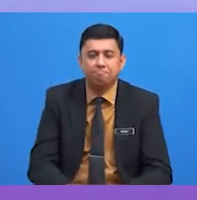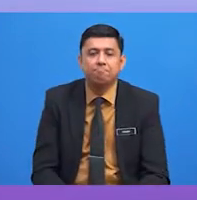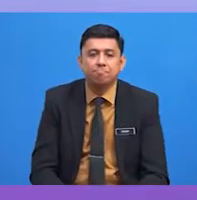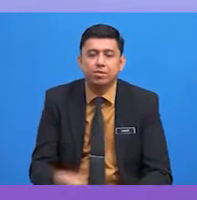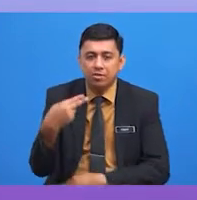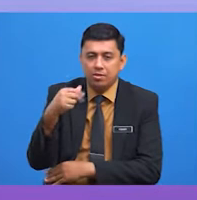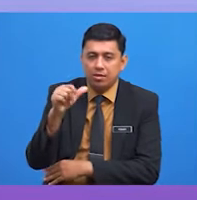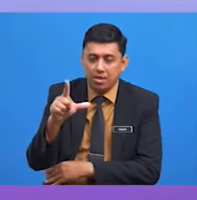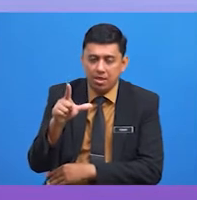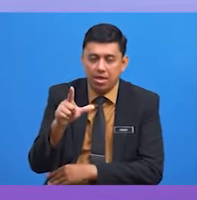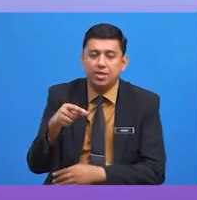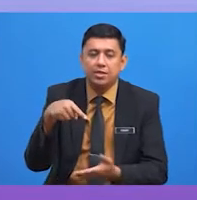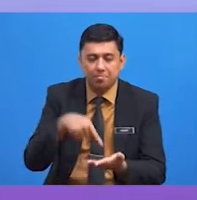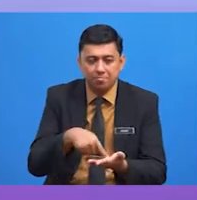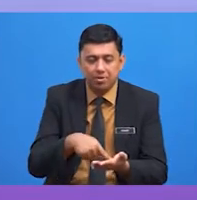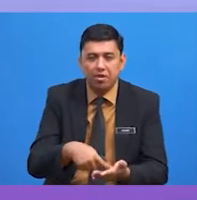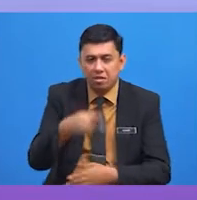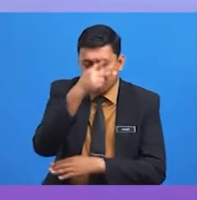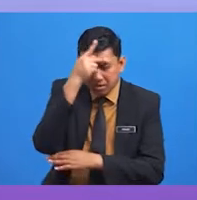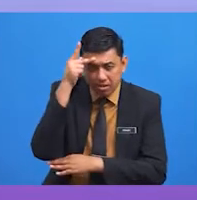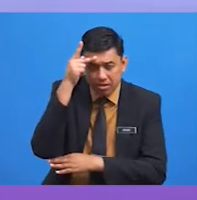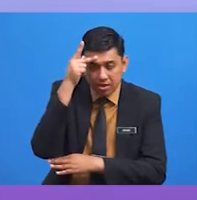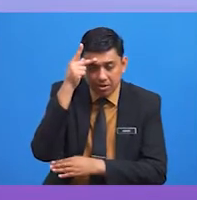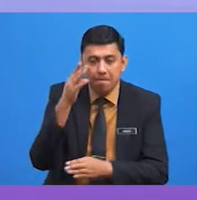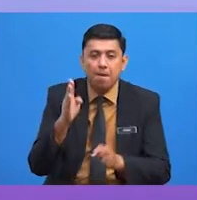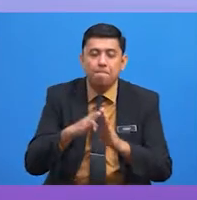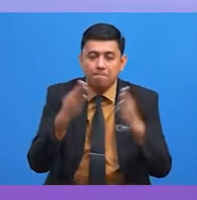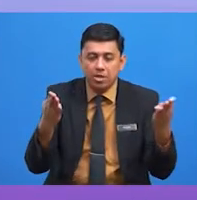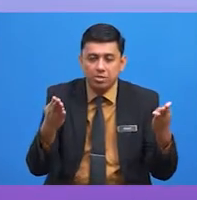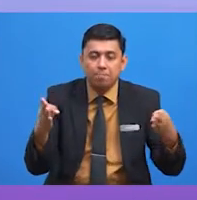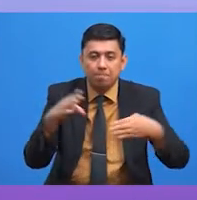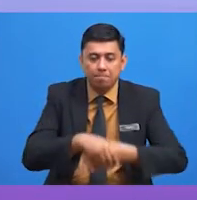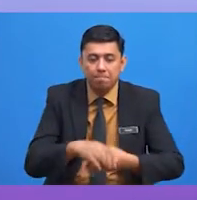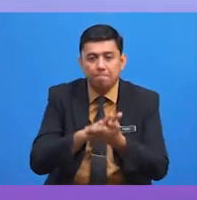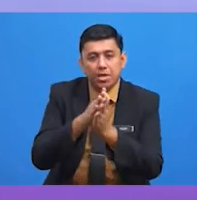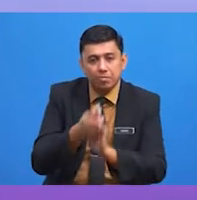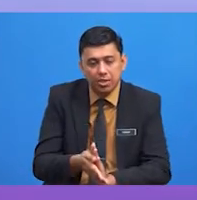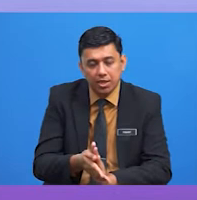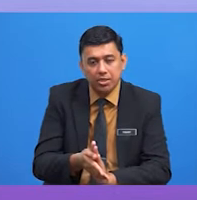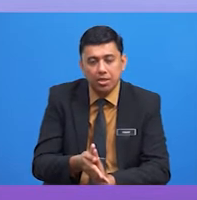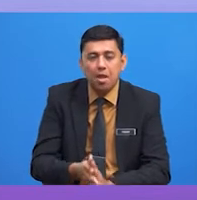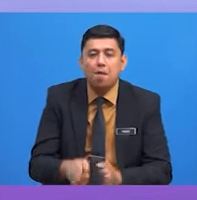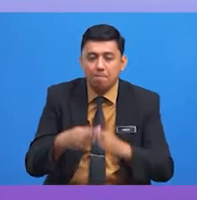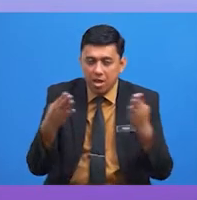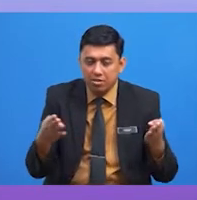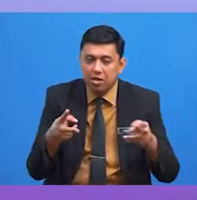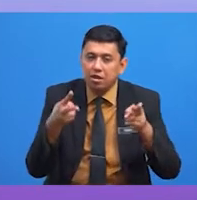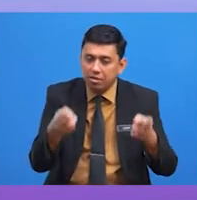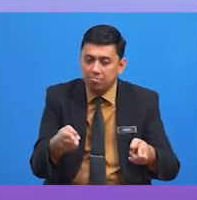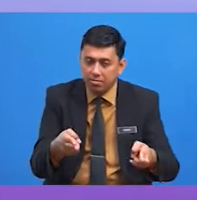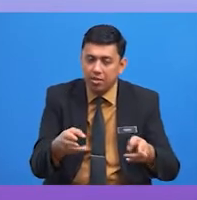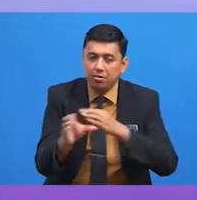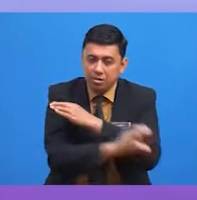Hal ini demikian kerana bahasa Melayu menjadi bahasa rasmi negara dan